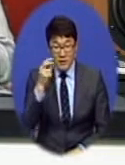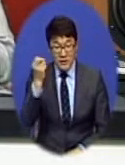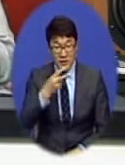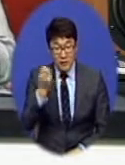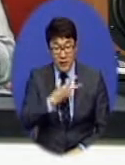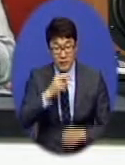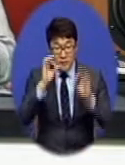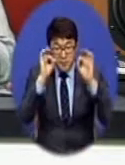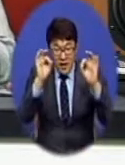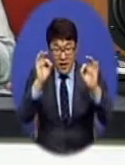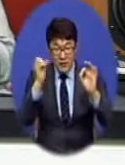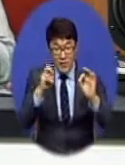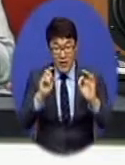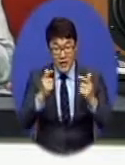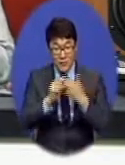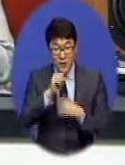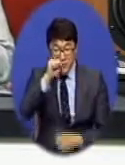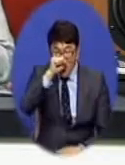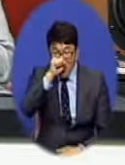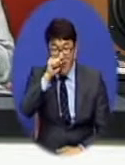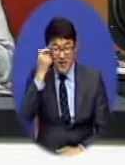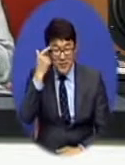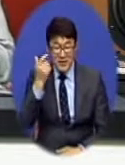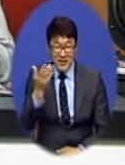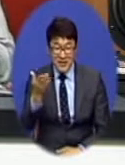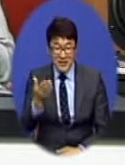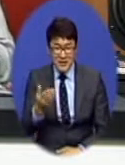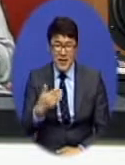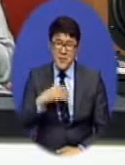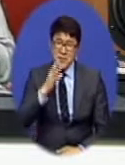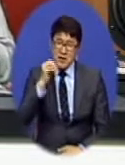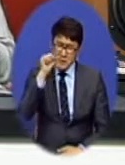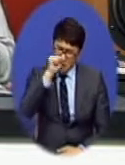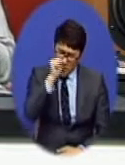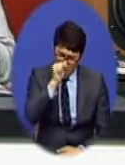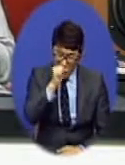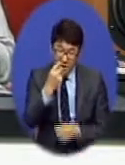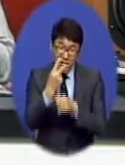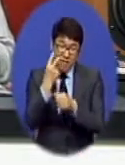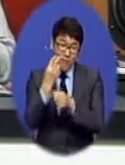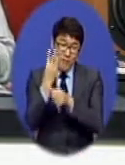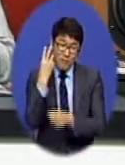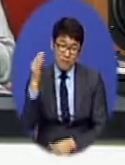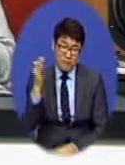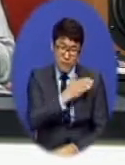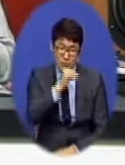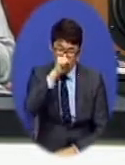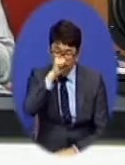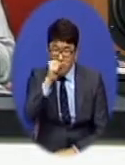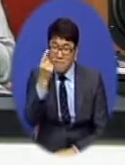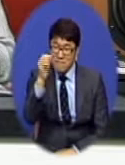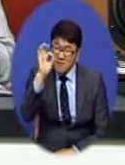많이 좋아하시거나 뭐 시청하시거나 이러시는 거예요? 많이 좋아하죠, 2, 3년 많이 전부터. 아, 2, 3년 전부터